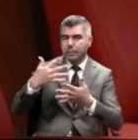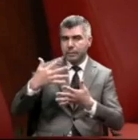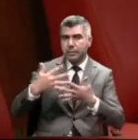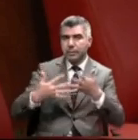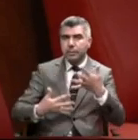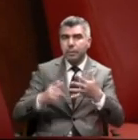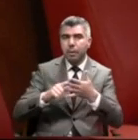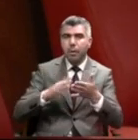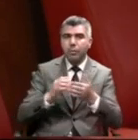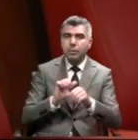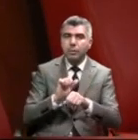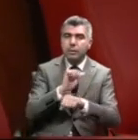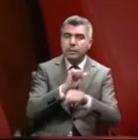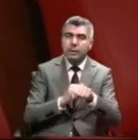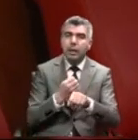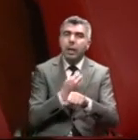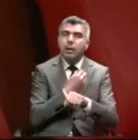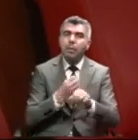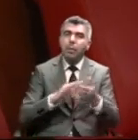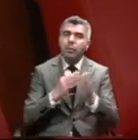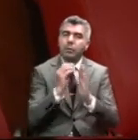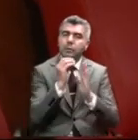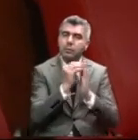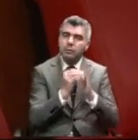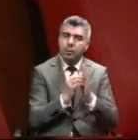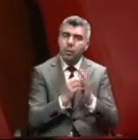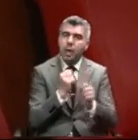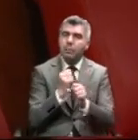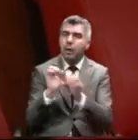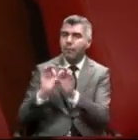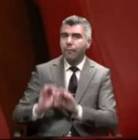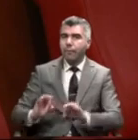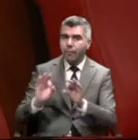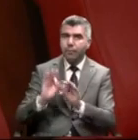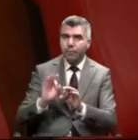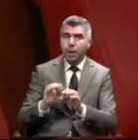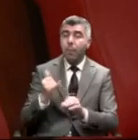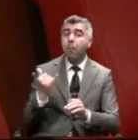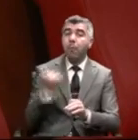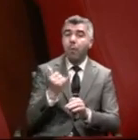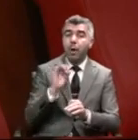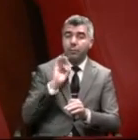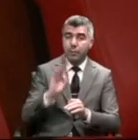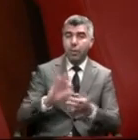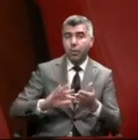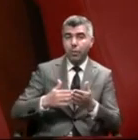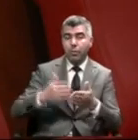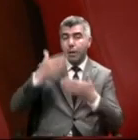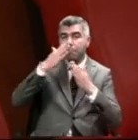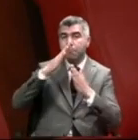حمايه اجتماعيه تقاعد الى فقدان الشغل وهذا ورش مهم وادماج مهم لكل